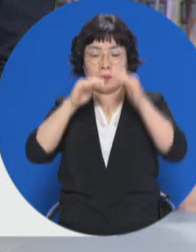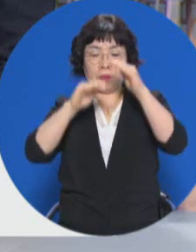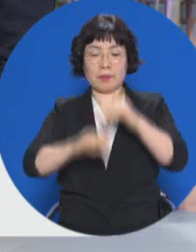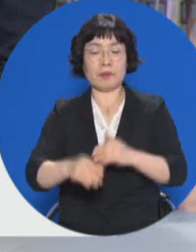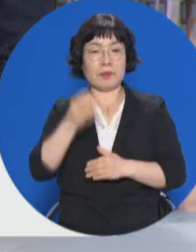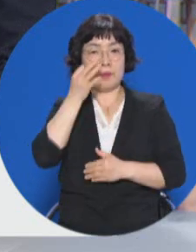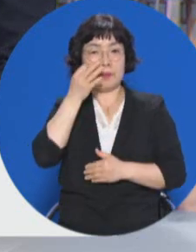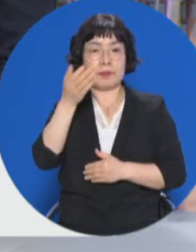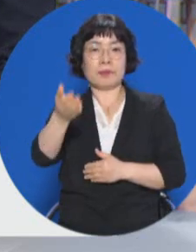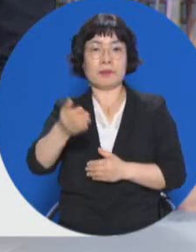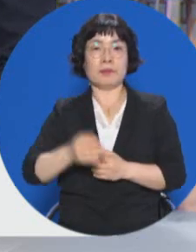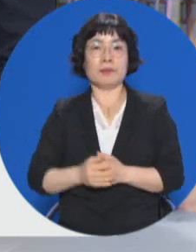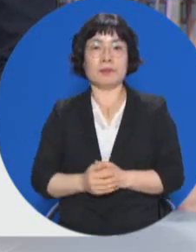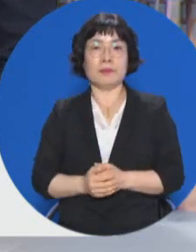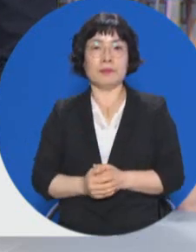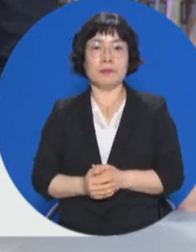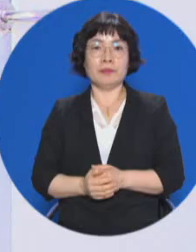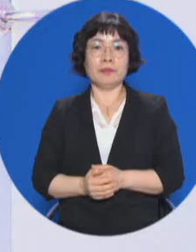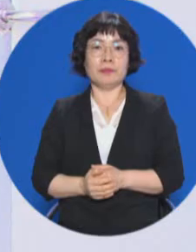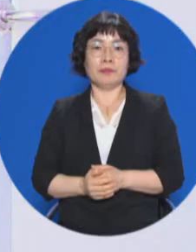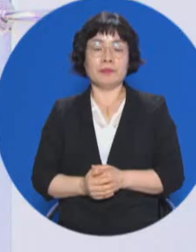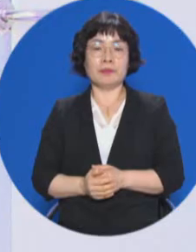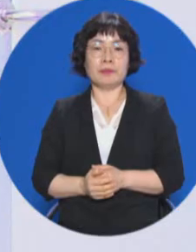조희원 기자가 보도합니다.